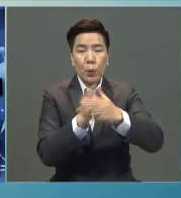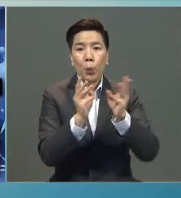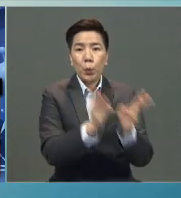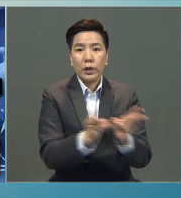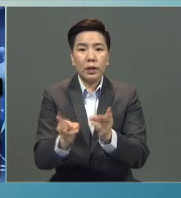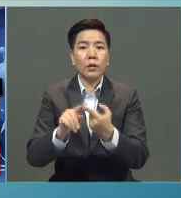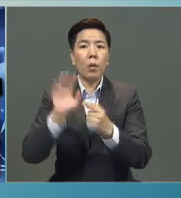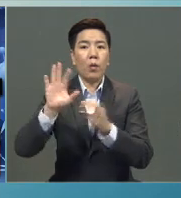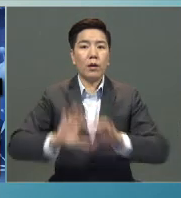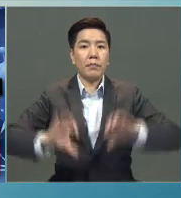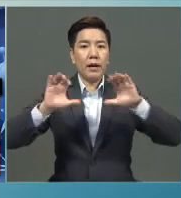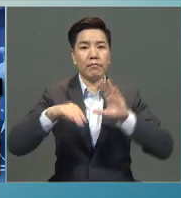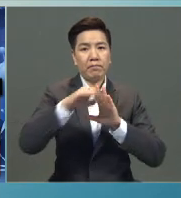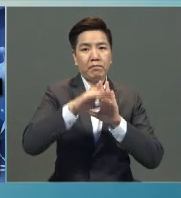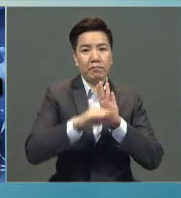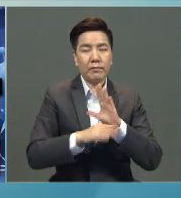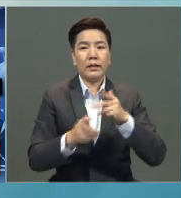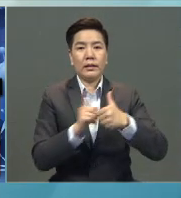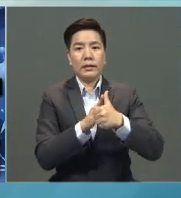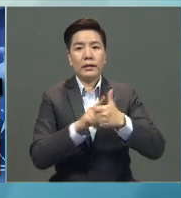ปัจจัยหนึ่งคือกันดำเนินมาตรการของรัฐบาล2